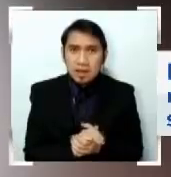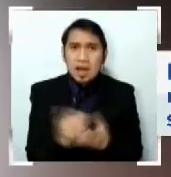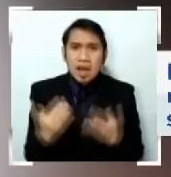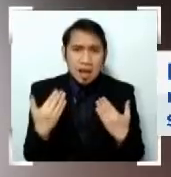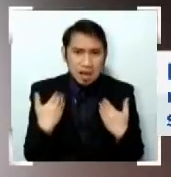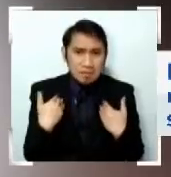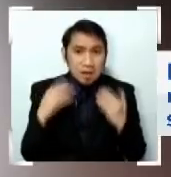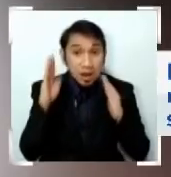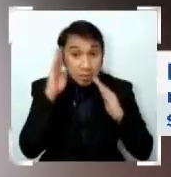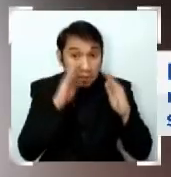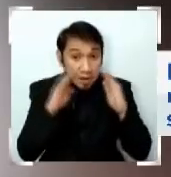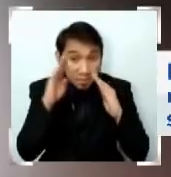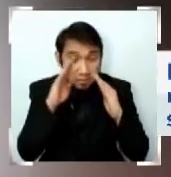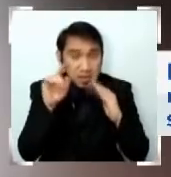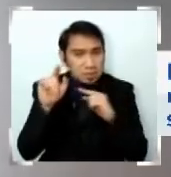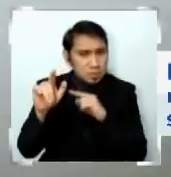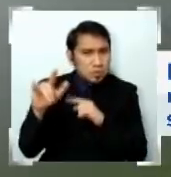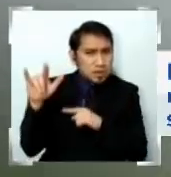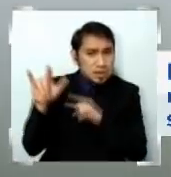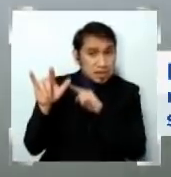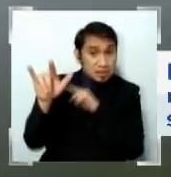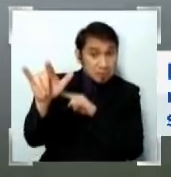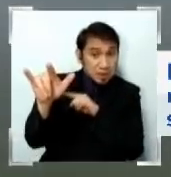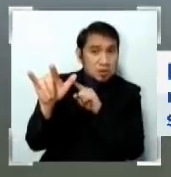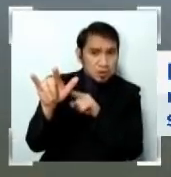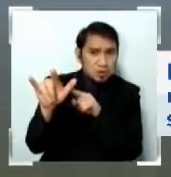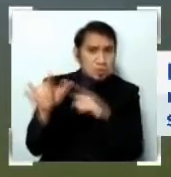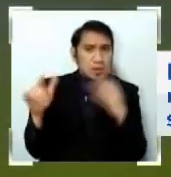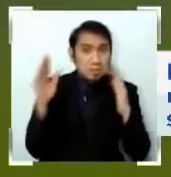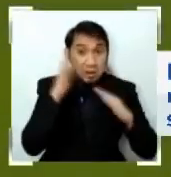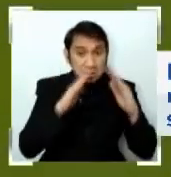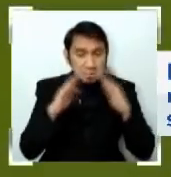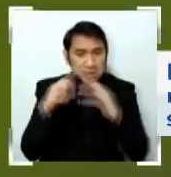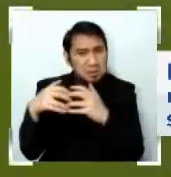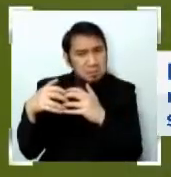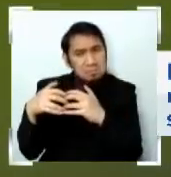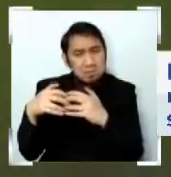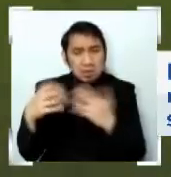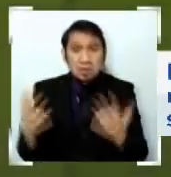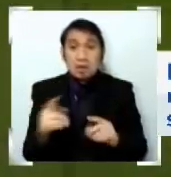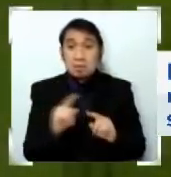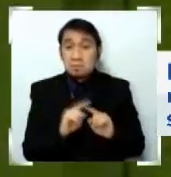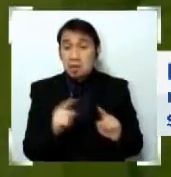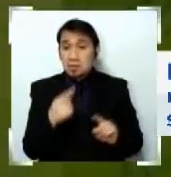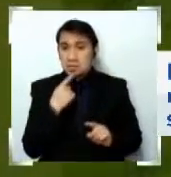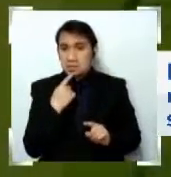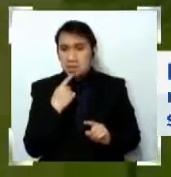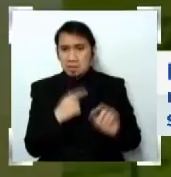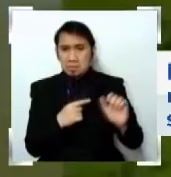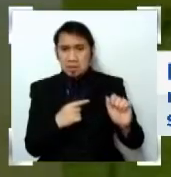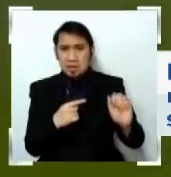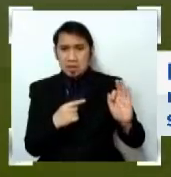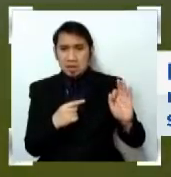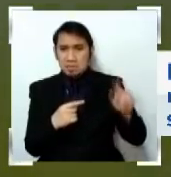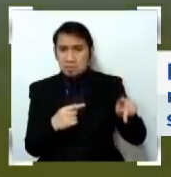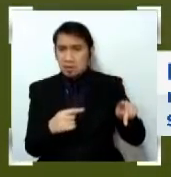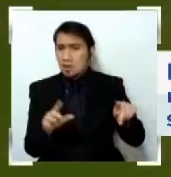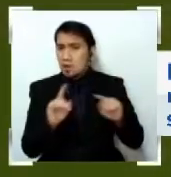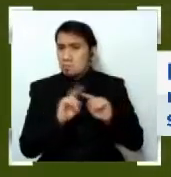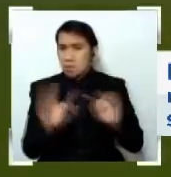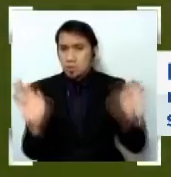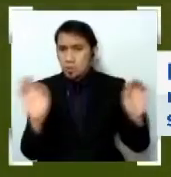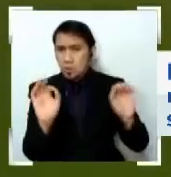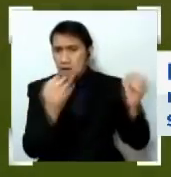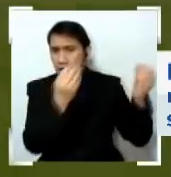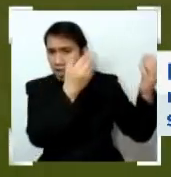ang eroplano bago ang kanilang flight. Pero ayon sa Philippine Air Force, walang iniradyo ang mga piloto ng C-130 na